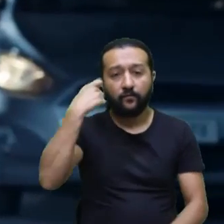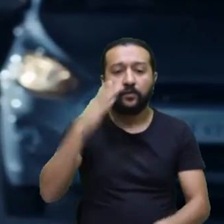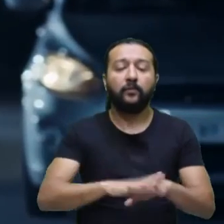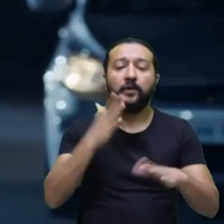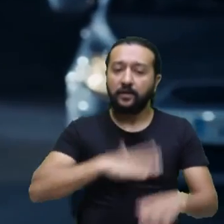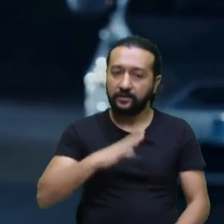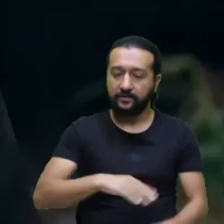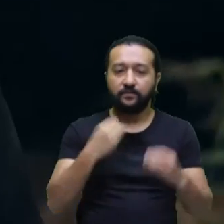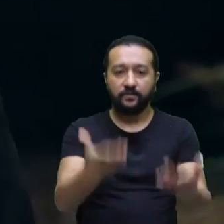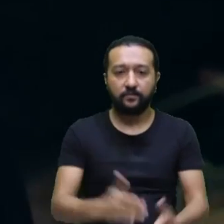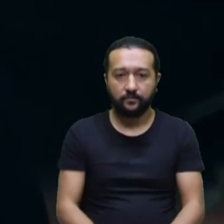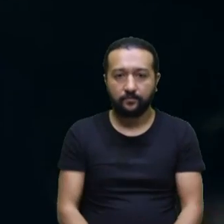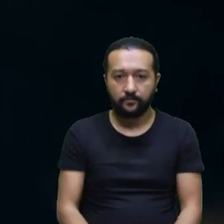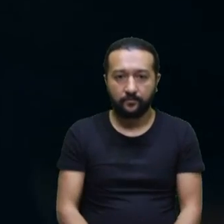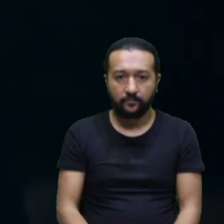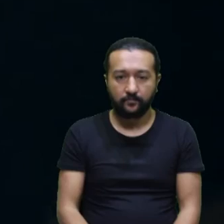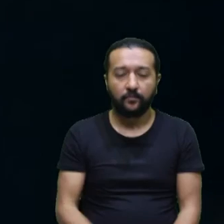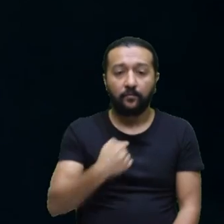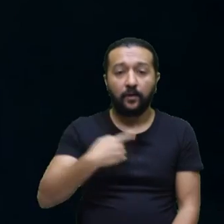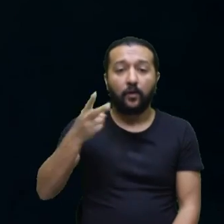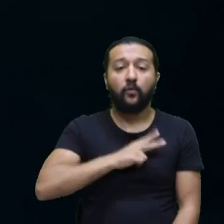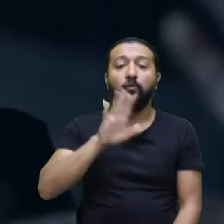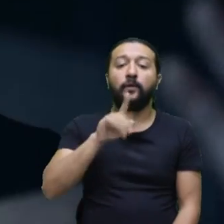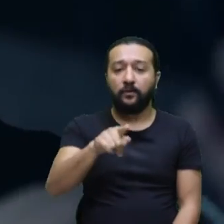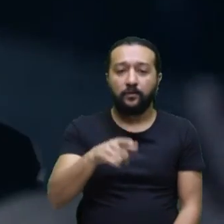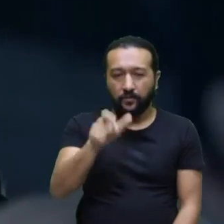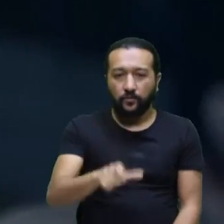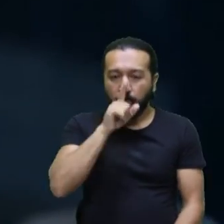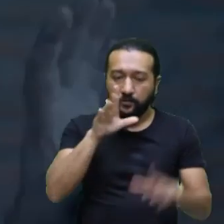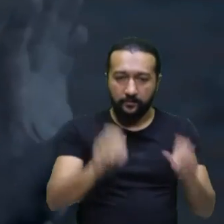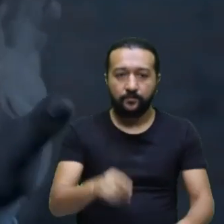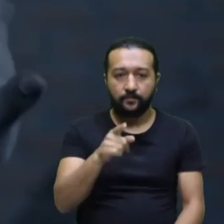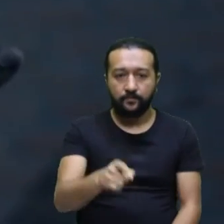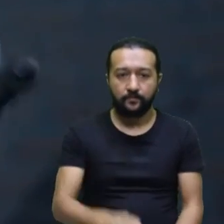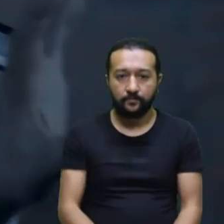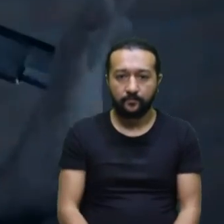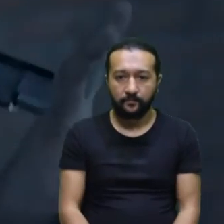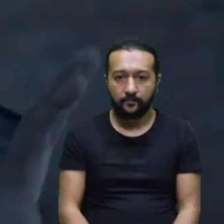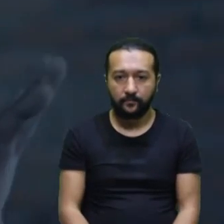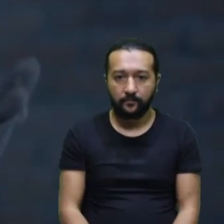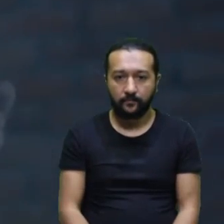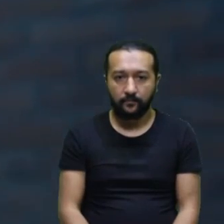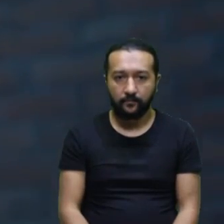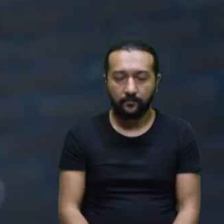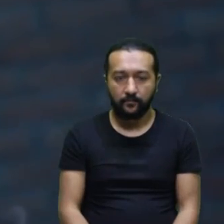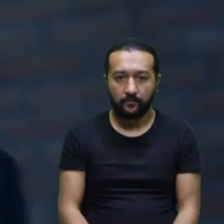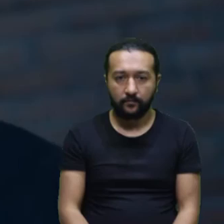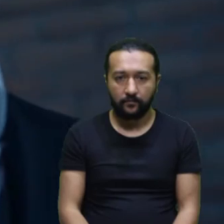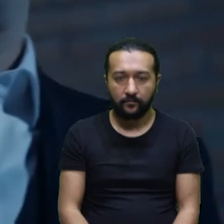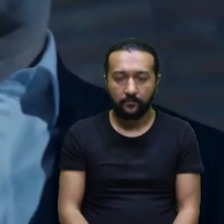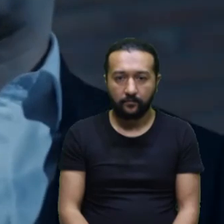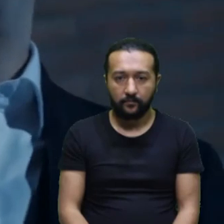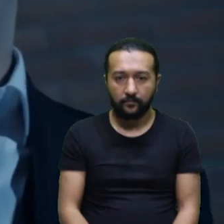etmeyin. Ne isterseniz veririm. Beni öldürmeyin. Kes lan. Polat gelip namluyu havadaki elinin tersine